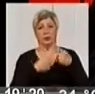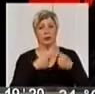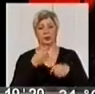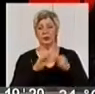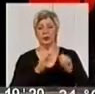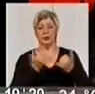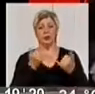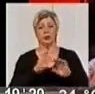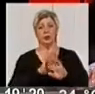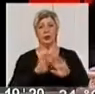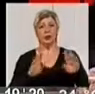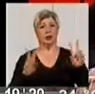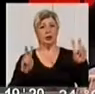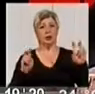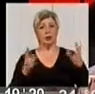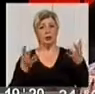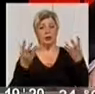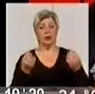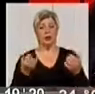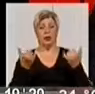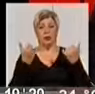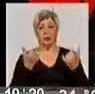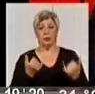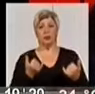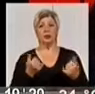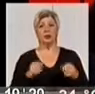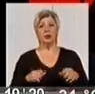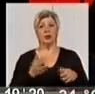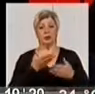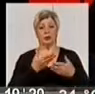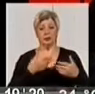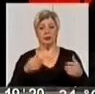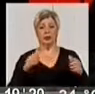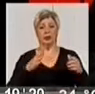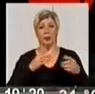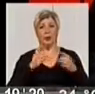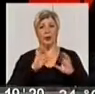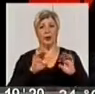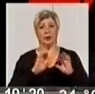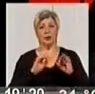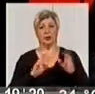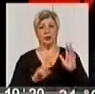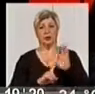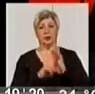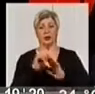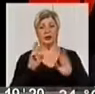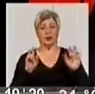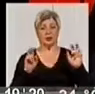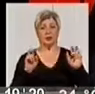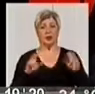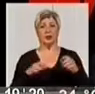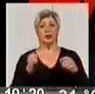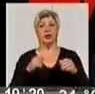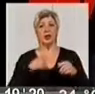дня. Сьогоднішня наша передача називається «Звіт наживо». Раз на місяць ми